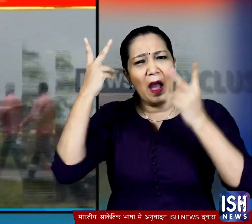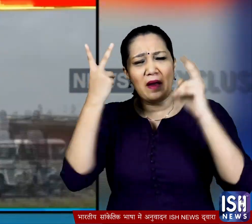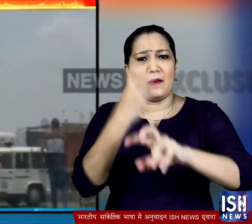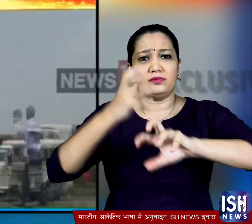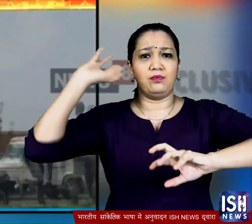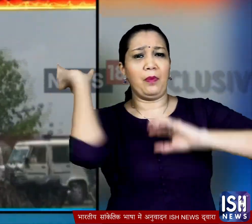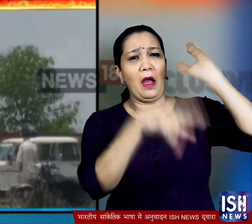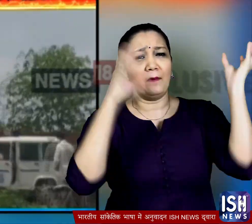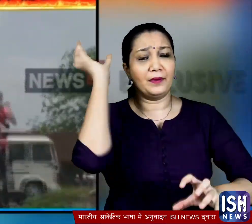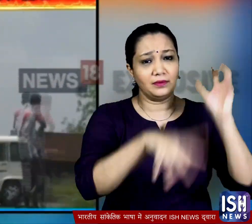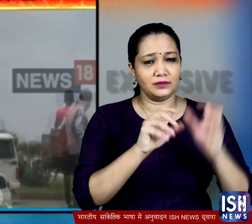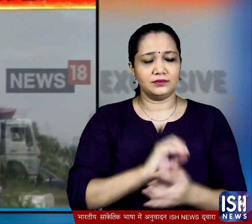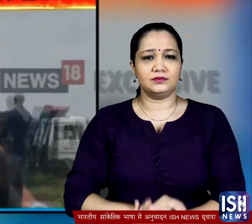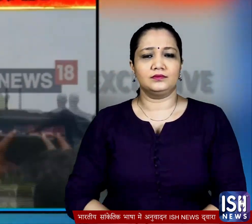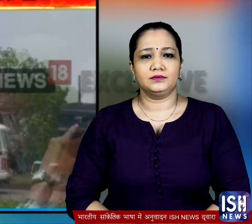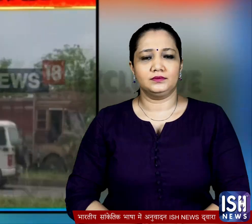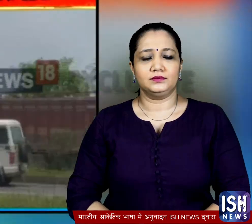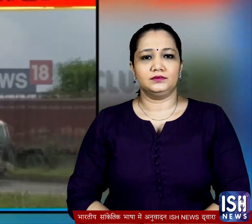कर दिया।